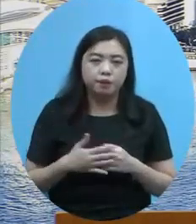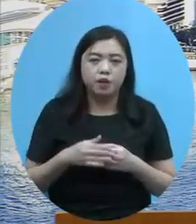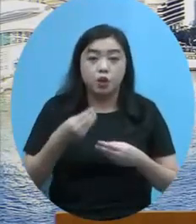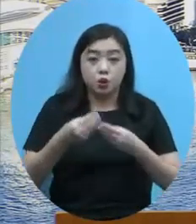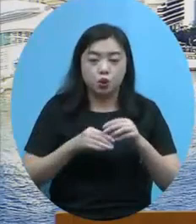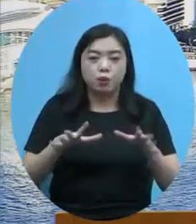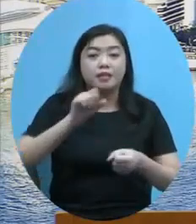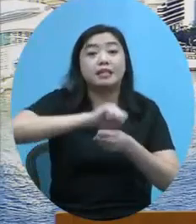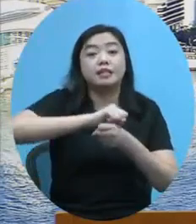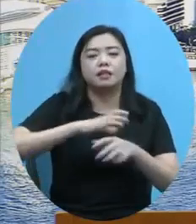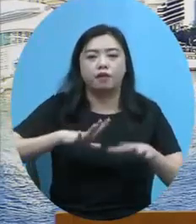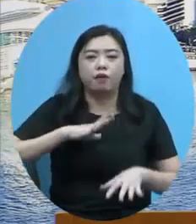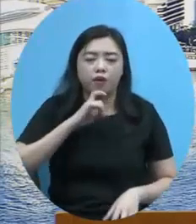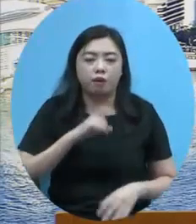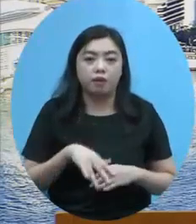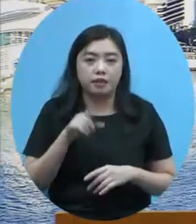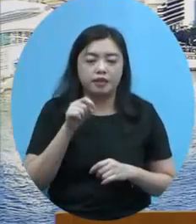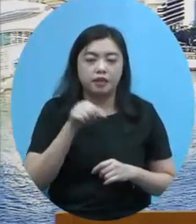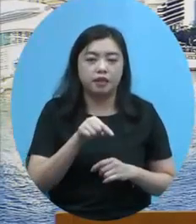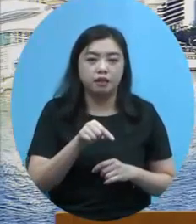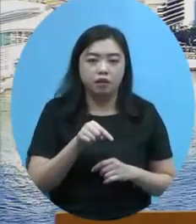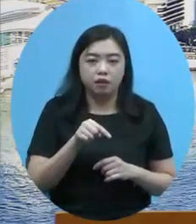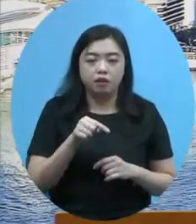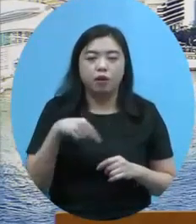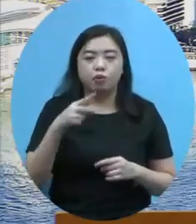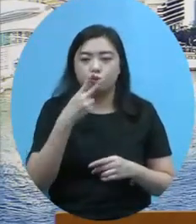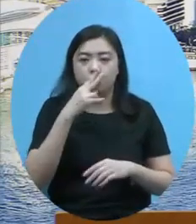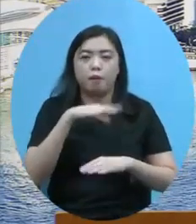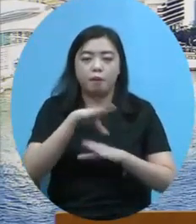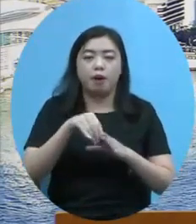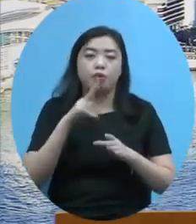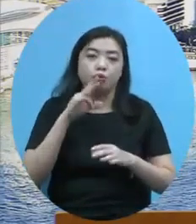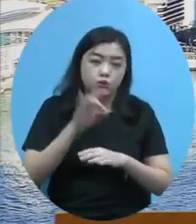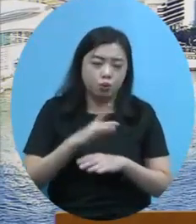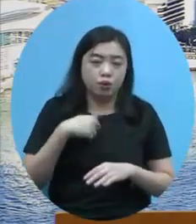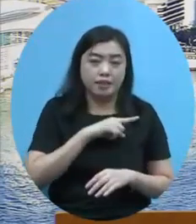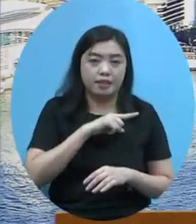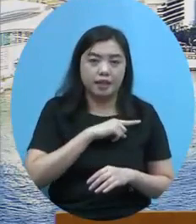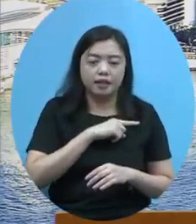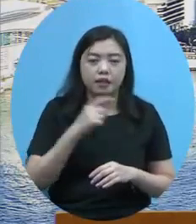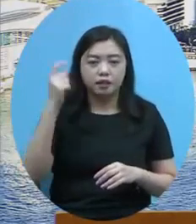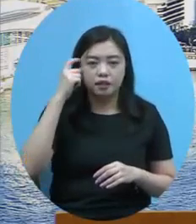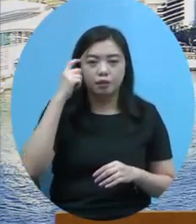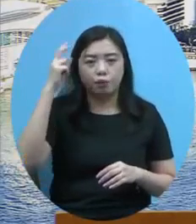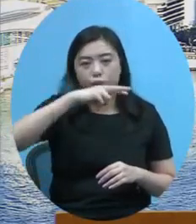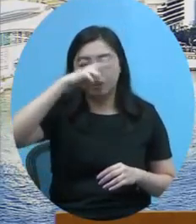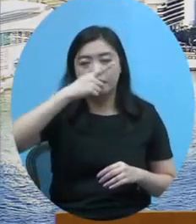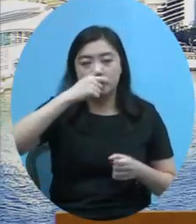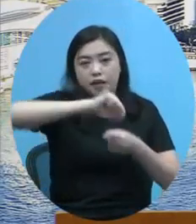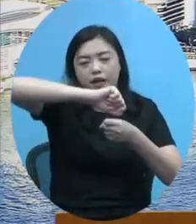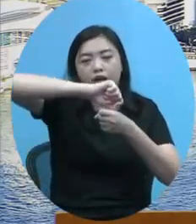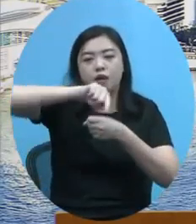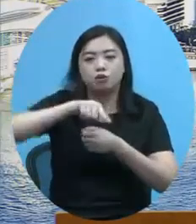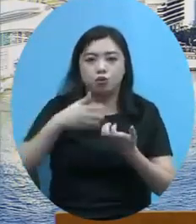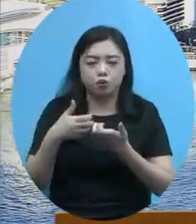傳播是增加的情況，咁呢個都是預期得到的，咁包括在我哋自己本身的每一日新增的確診數